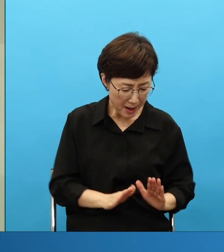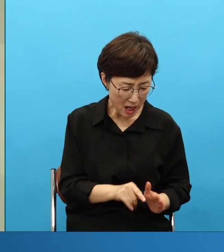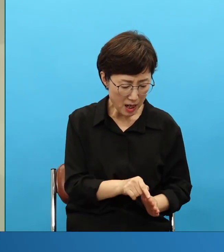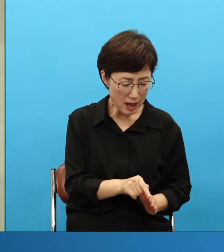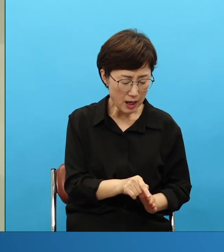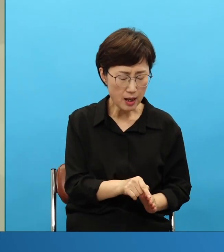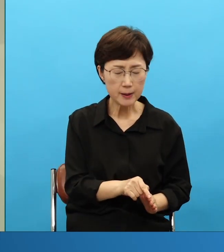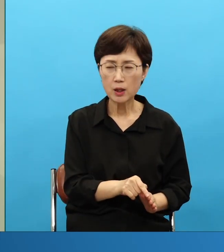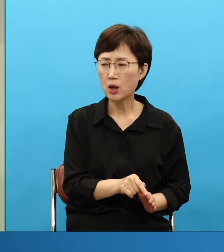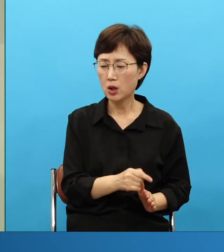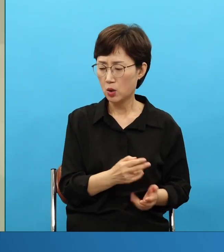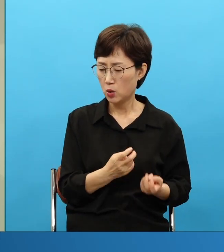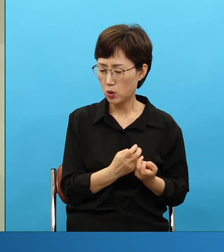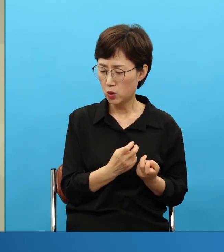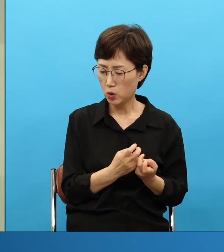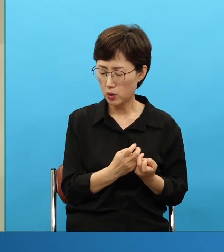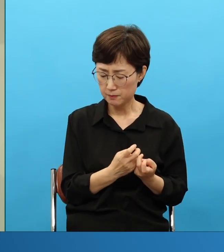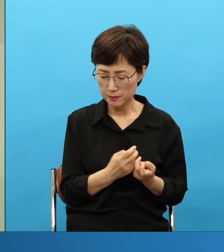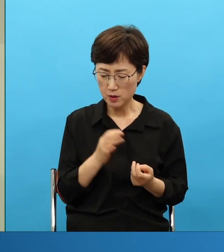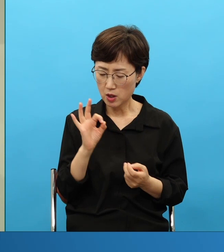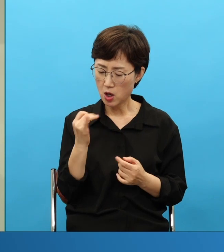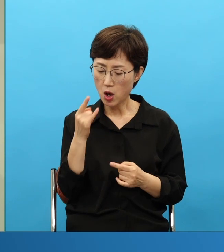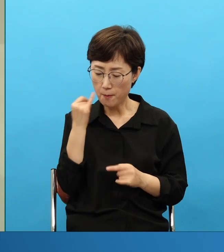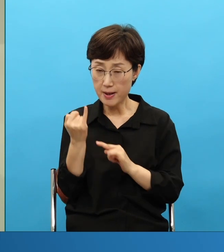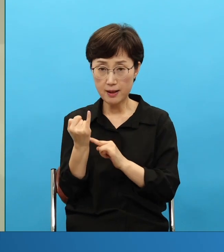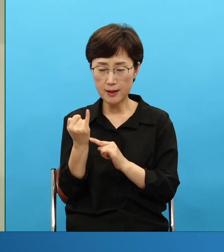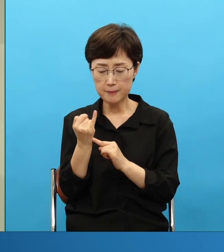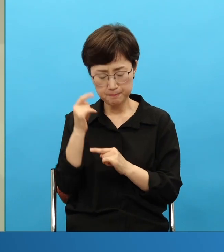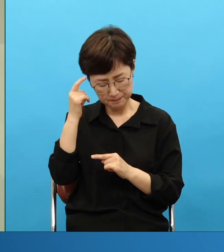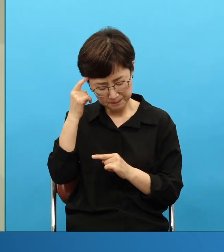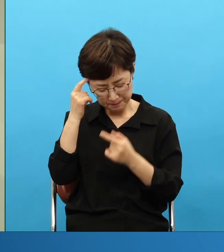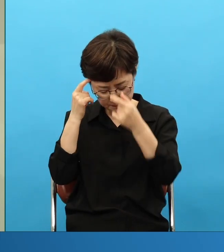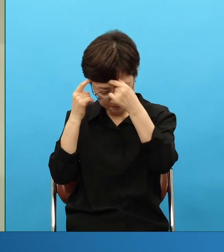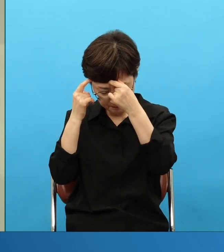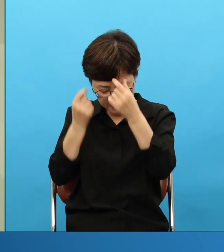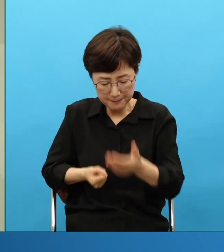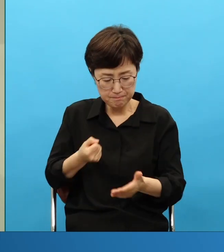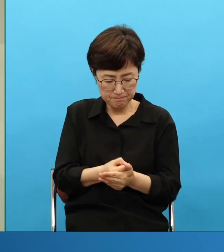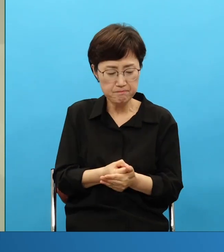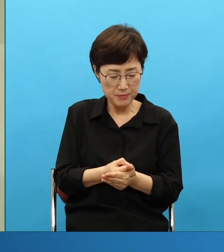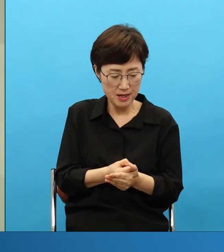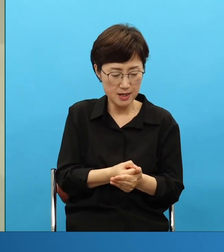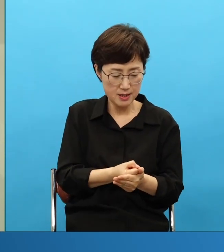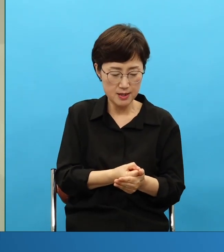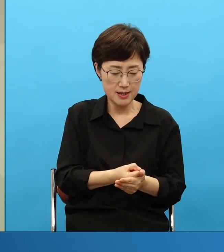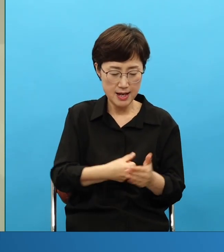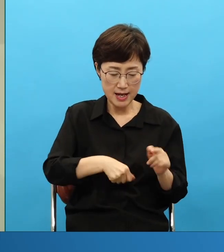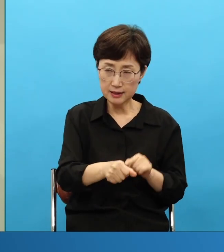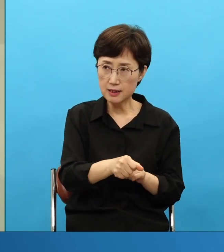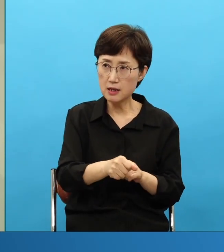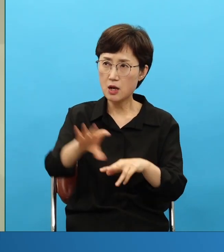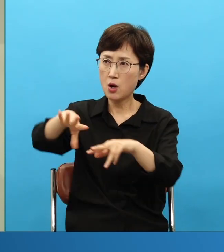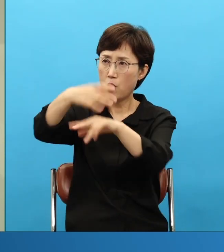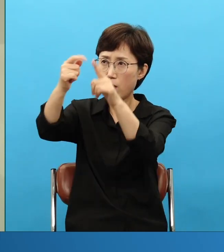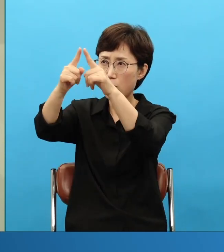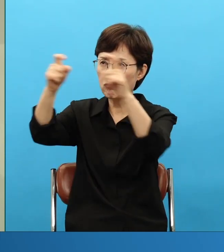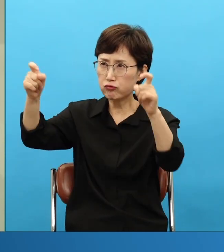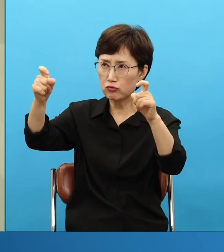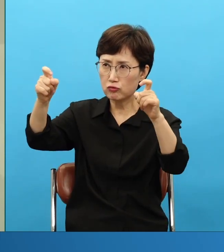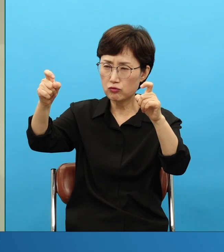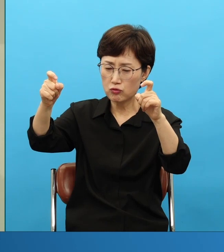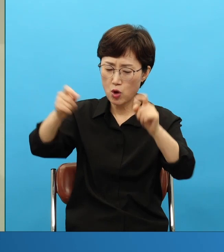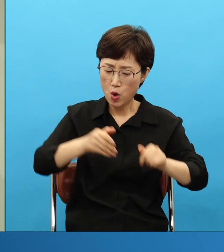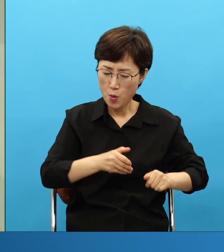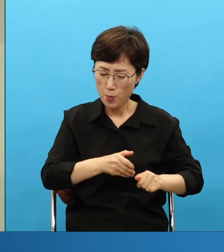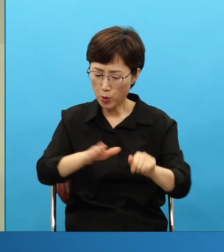as you well know, 모세를 왕궁으로 보내야 되겠다. she said, I need to send Moses to the palace. 대단하죠. 보통 That's 사람 really 꿈도 something. 못 꾸는 거예요. The average person could not even 근데 dream